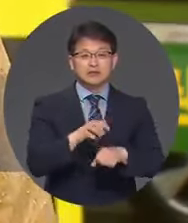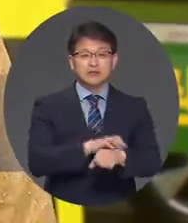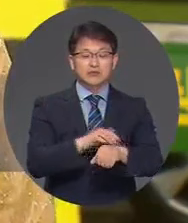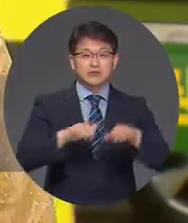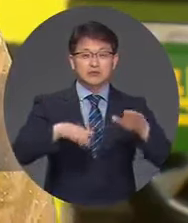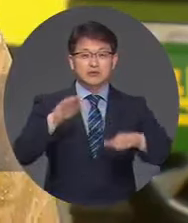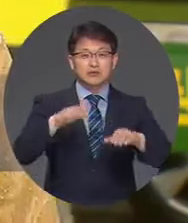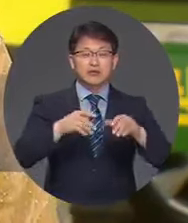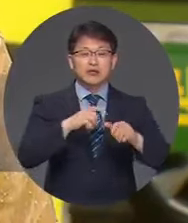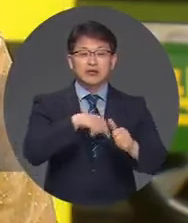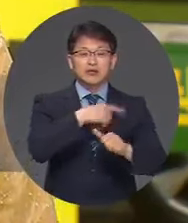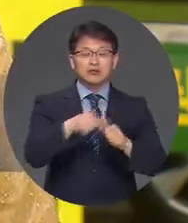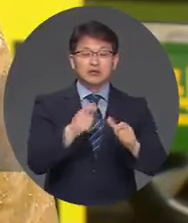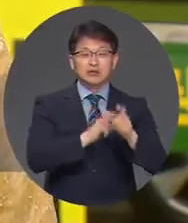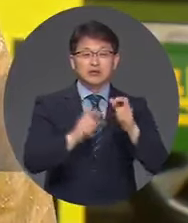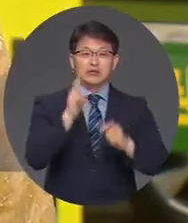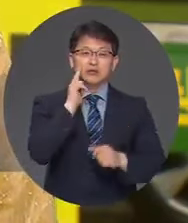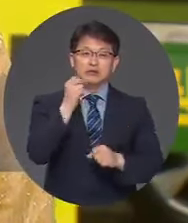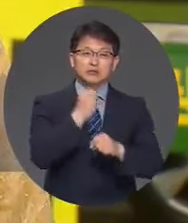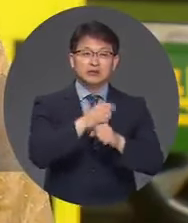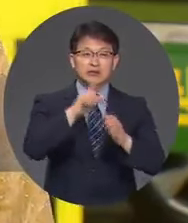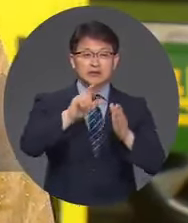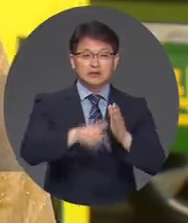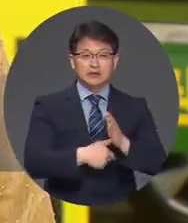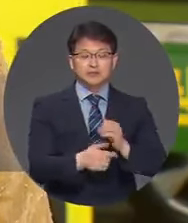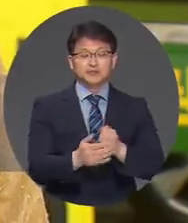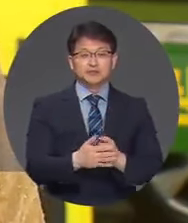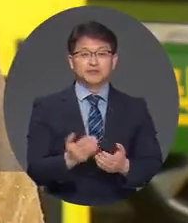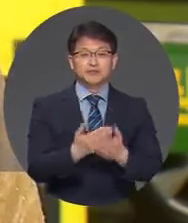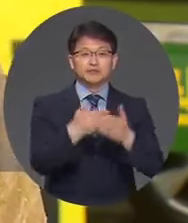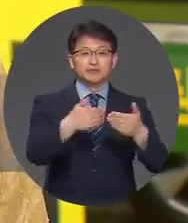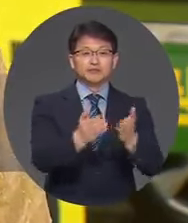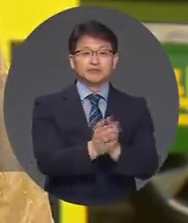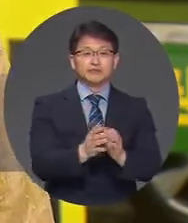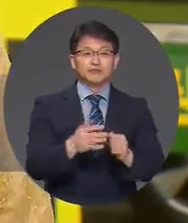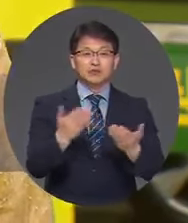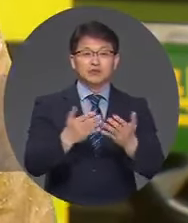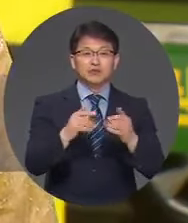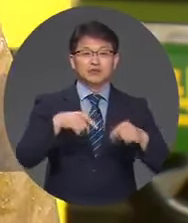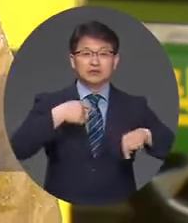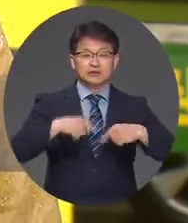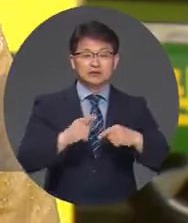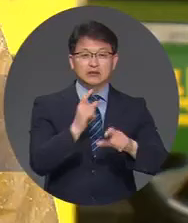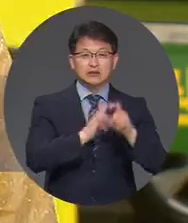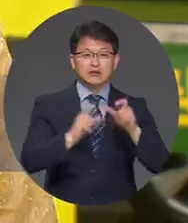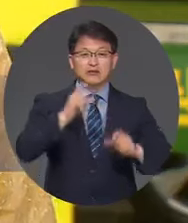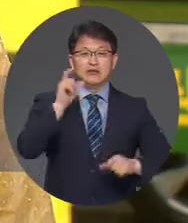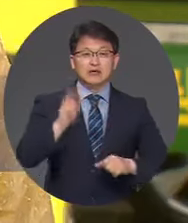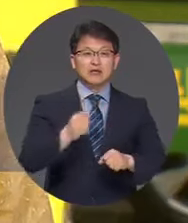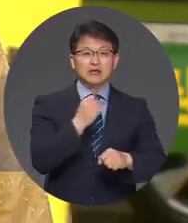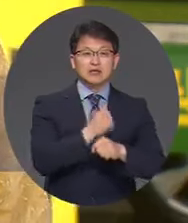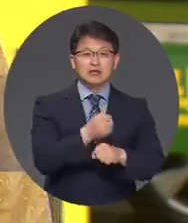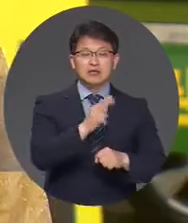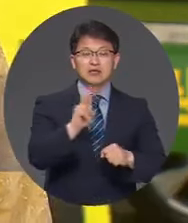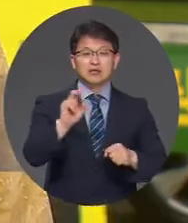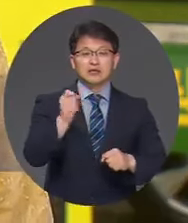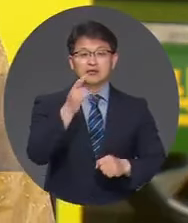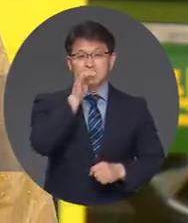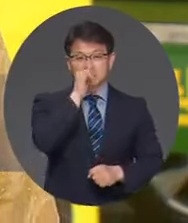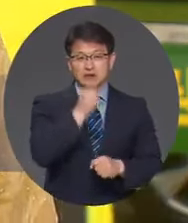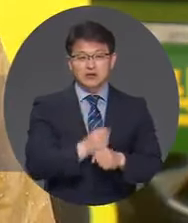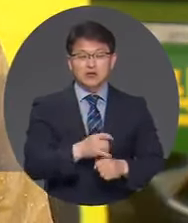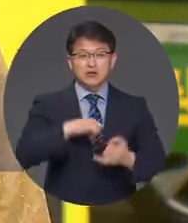불평등과 기후위기가 더욱더 심화된 이 시대에 진보정당과 노동정치가 더욱더 강해져야 될